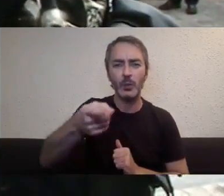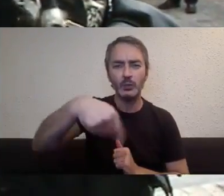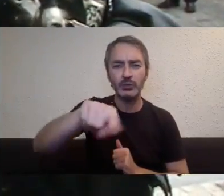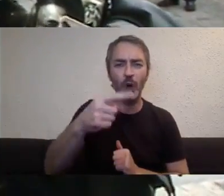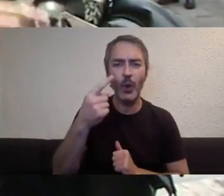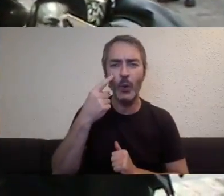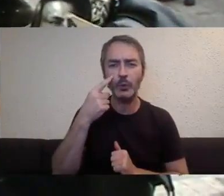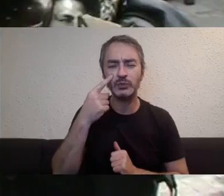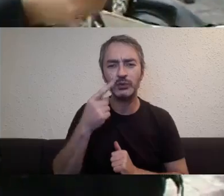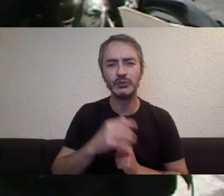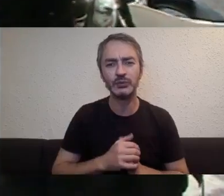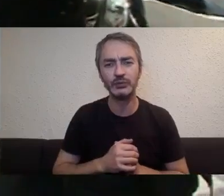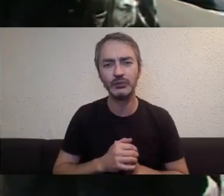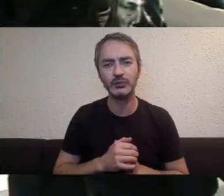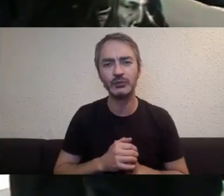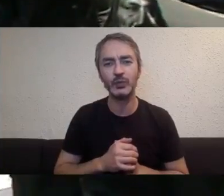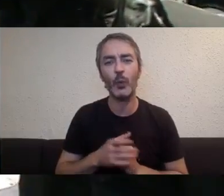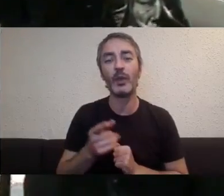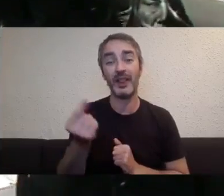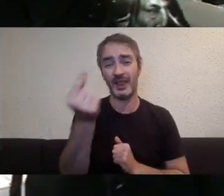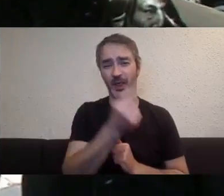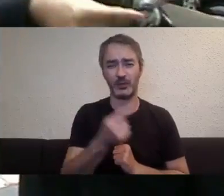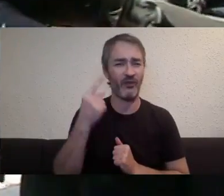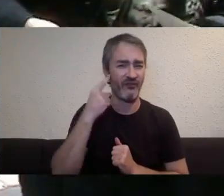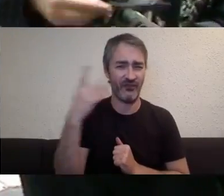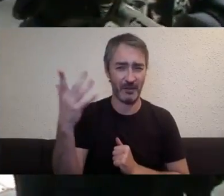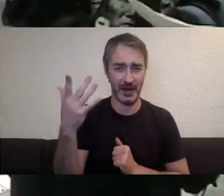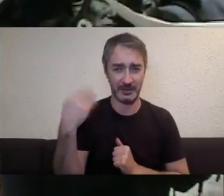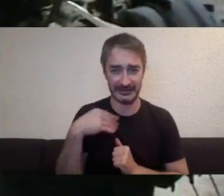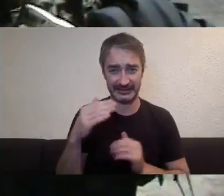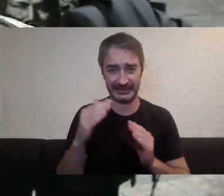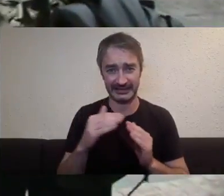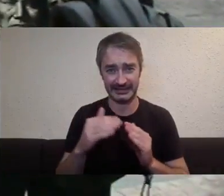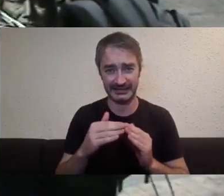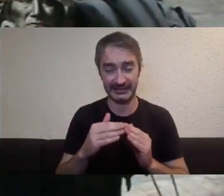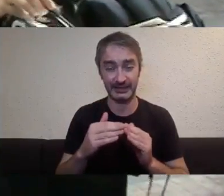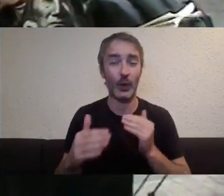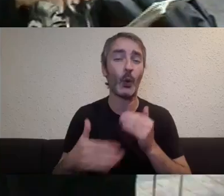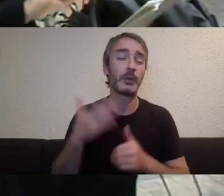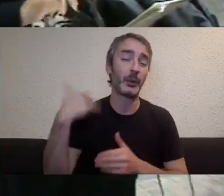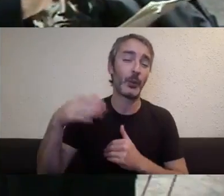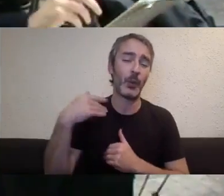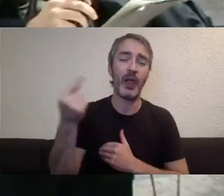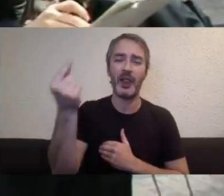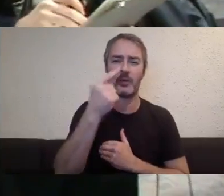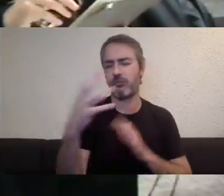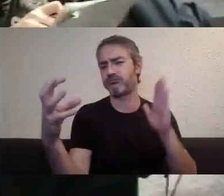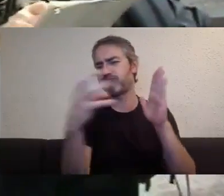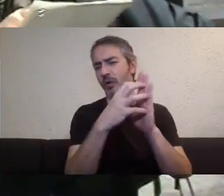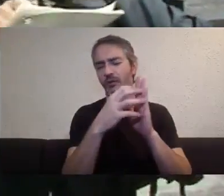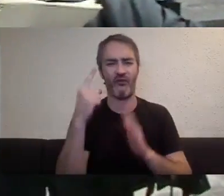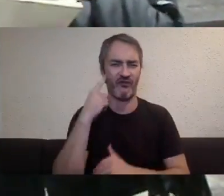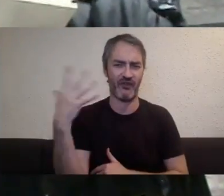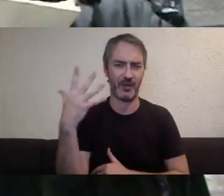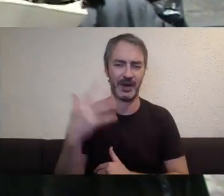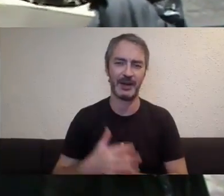això, té un dibuix bastant conegut de la casa aquesta dels seus inicis, de quan era així, doncs bastant conegut.